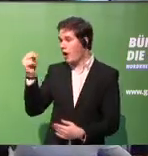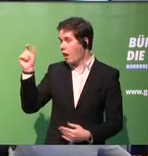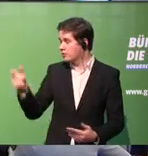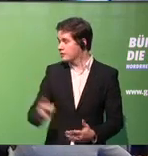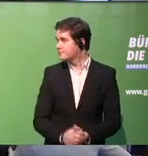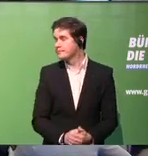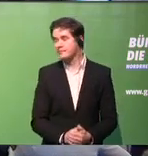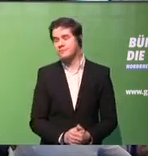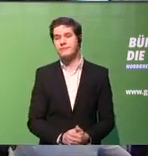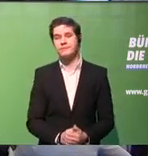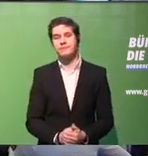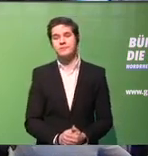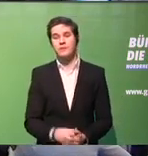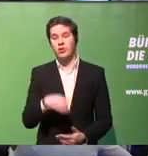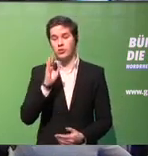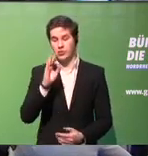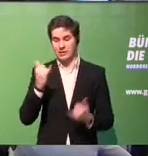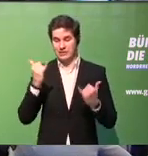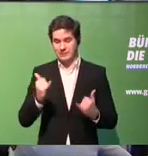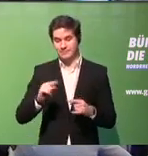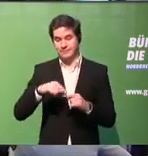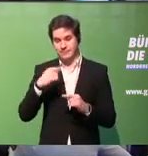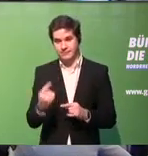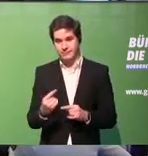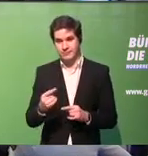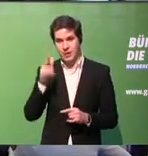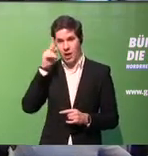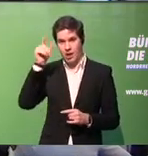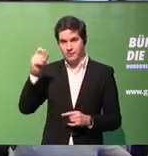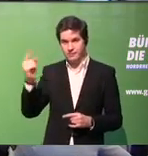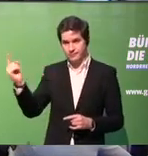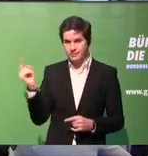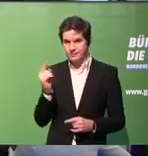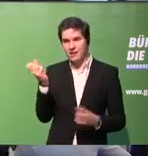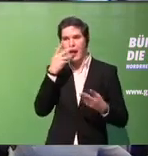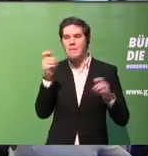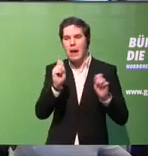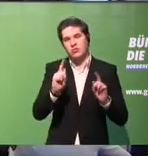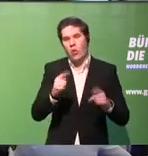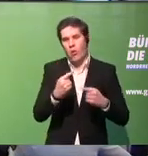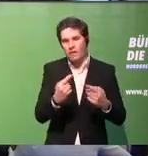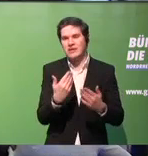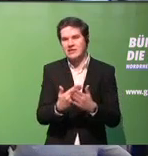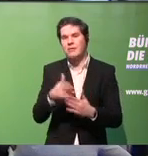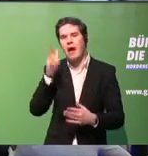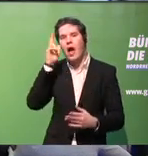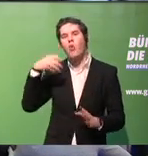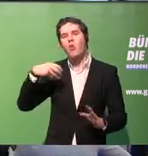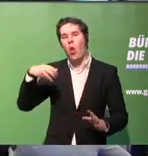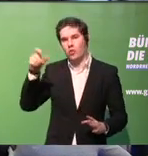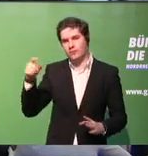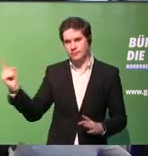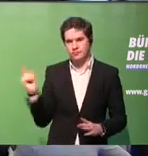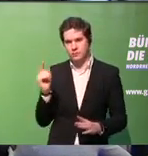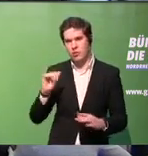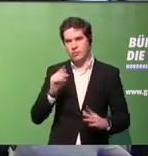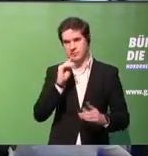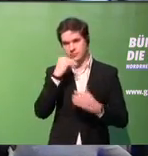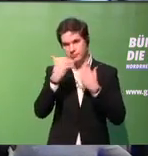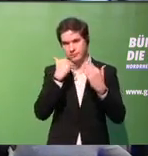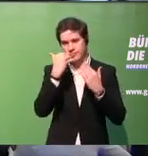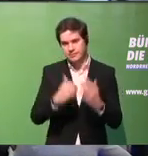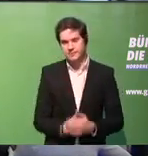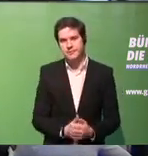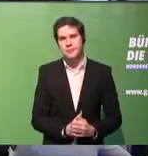Als nächsten Herren für die Füllung der Pause darf ich Arndt Glocke ans Redepult bitten. Er möchte was